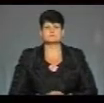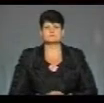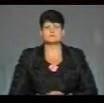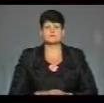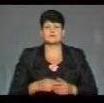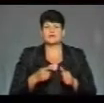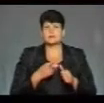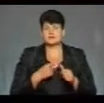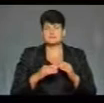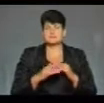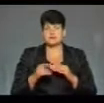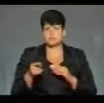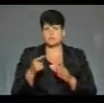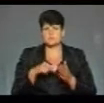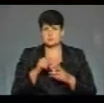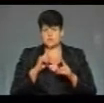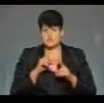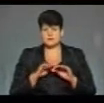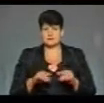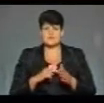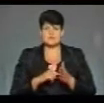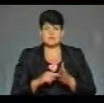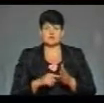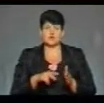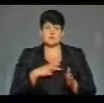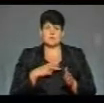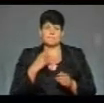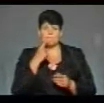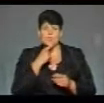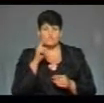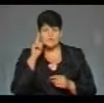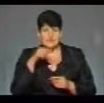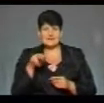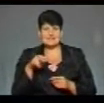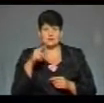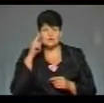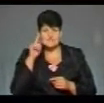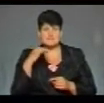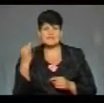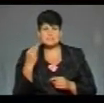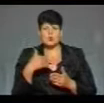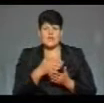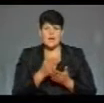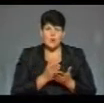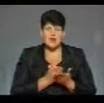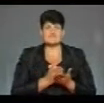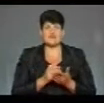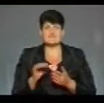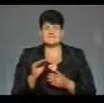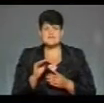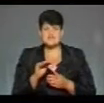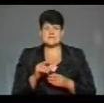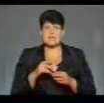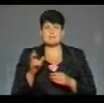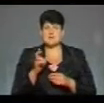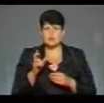Іменними стипендіями Тернопільської міськради школярів відзначили в номінаціях «Мовознавство», «Літературознавство», «Історія», «Географія», «Фізика», «Біологія»,